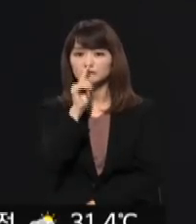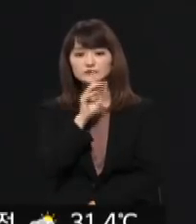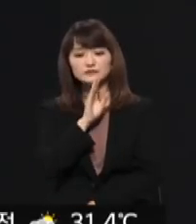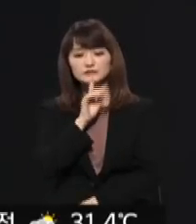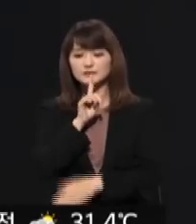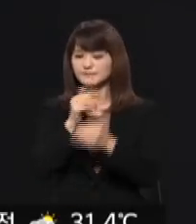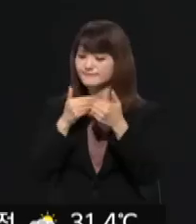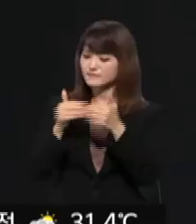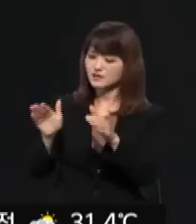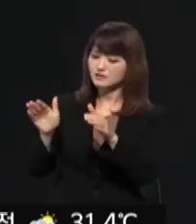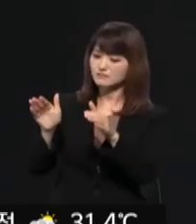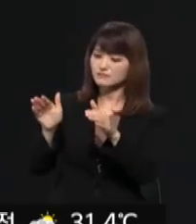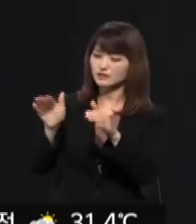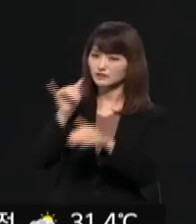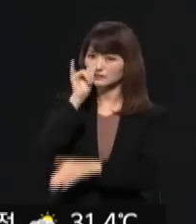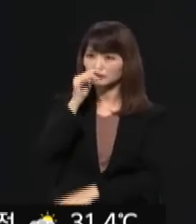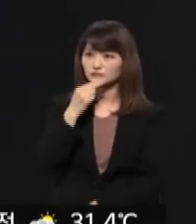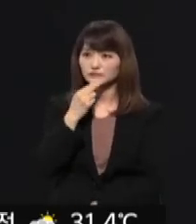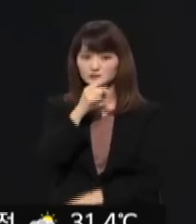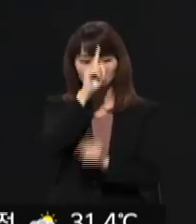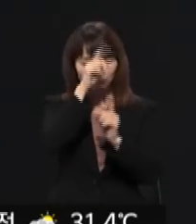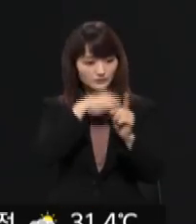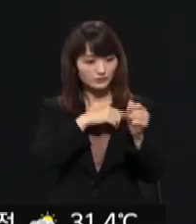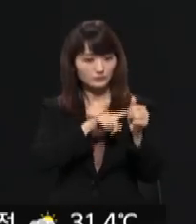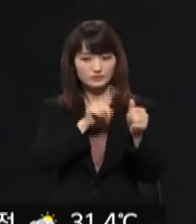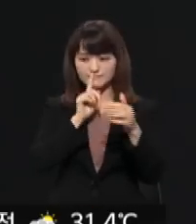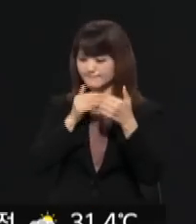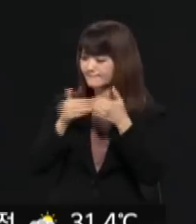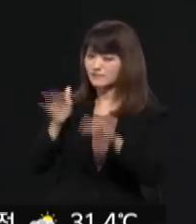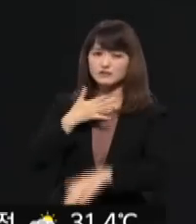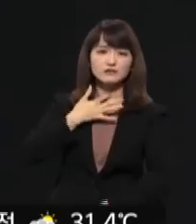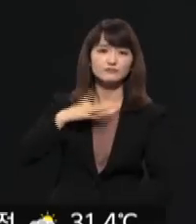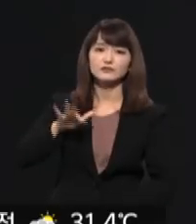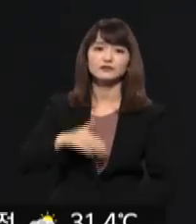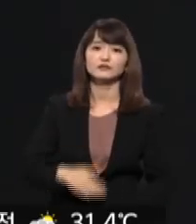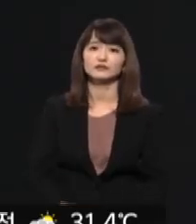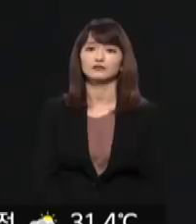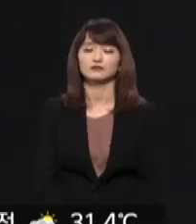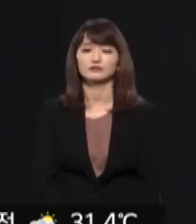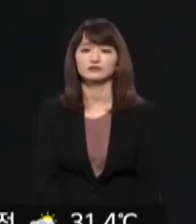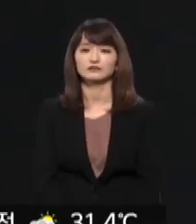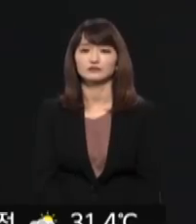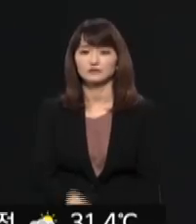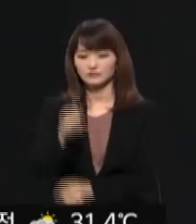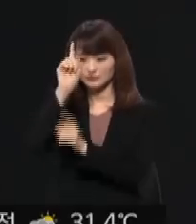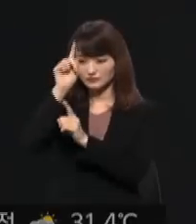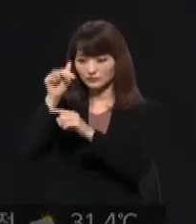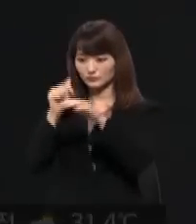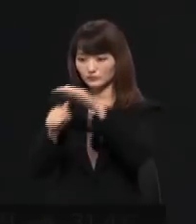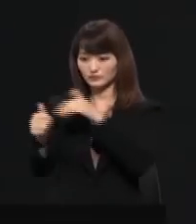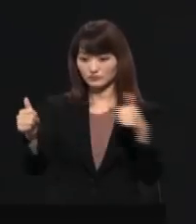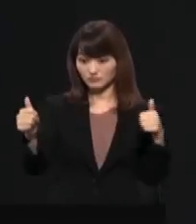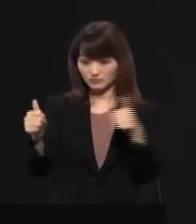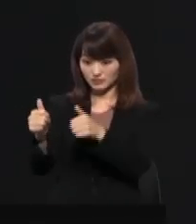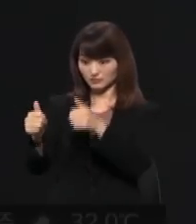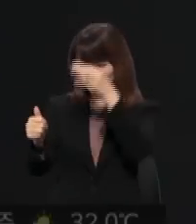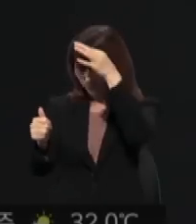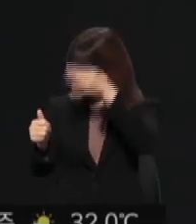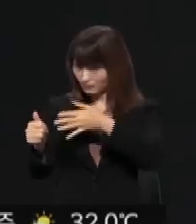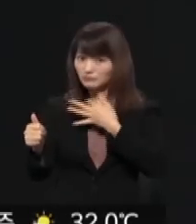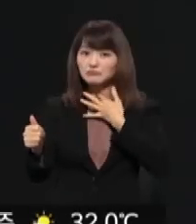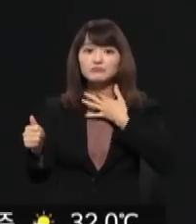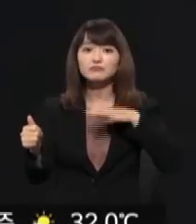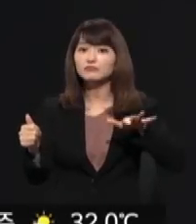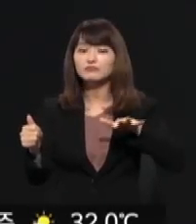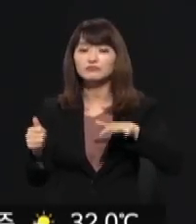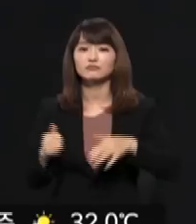막말을 했는지 여부부터 시작해서 지금 이철교는 안 했다는 거 아닙니까 본인은 막말한 적도 없고 또 인석 대표를 찾아가서 사과한 적도 없다